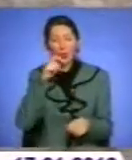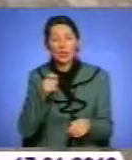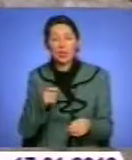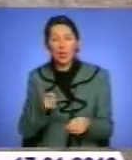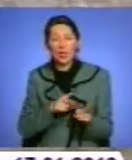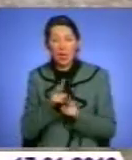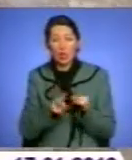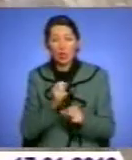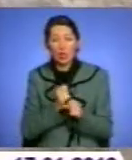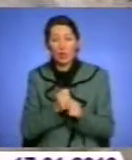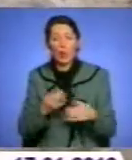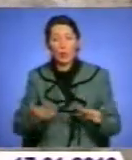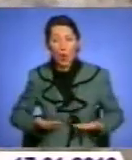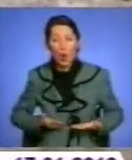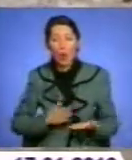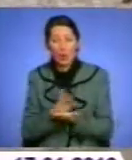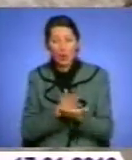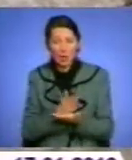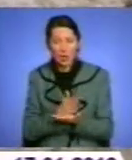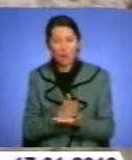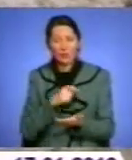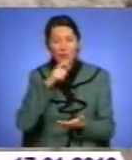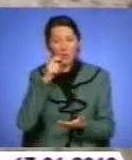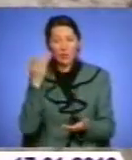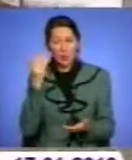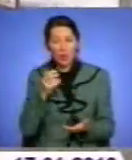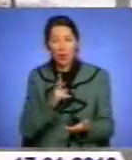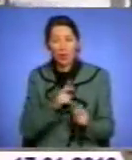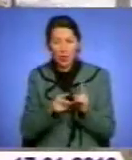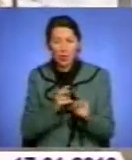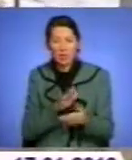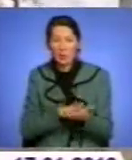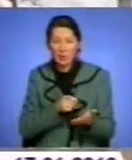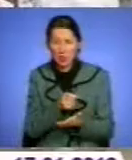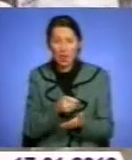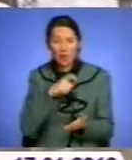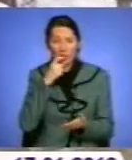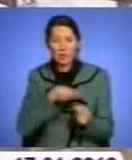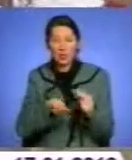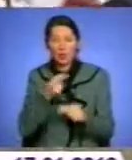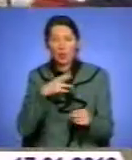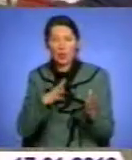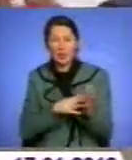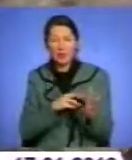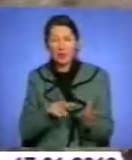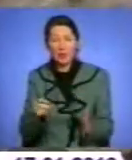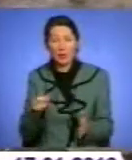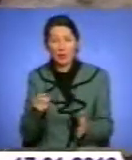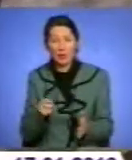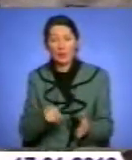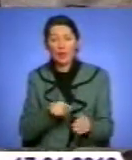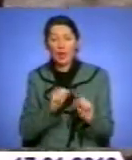отримав компенсацію. Українцям торік повернули майже 9 мільйонів гривень. У Держінспекції з питань захисту прав